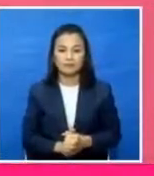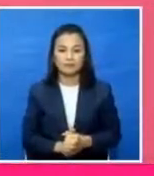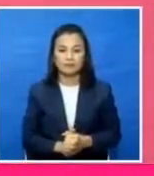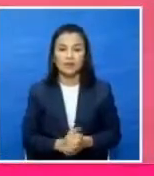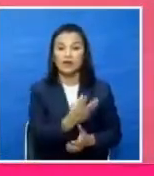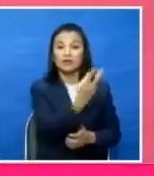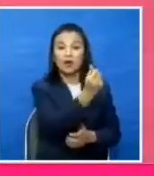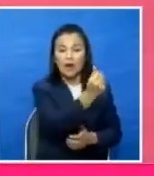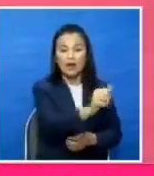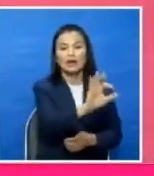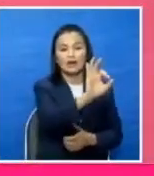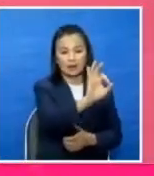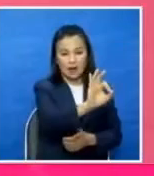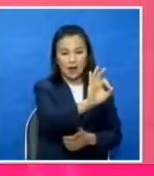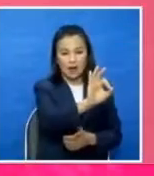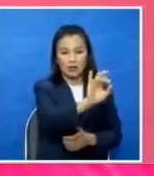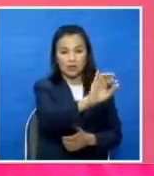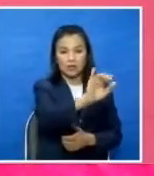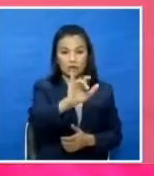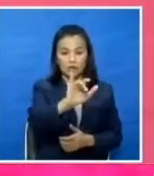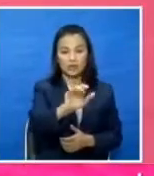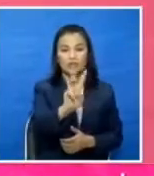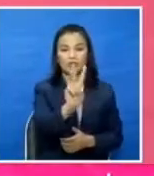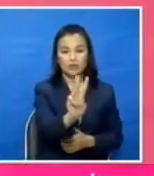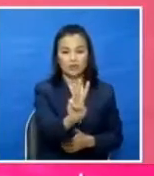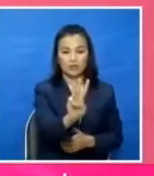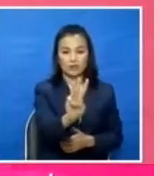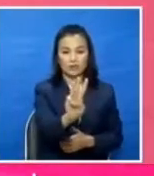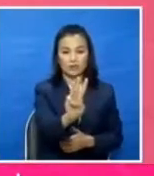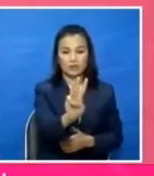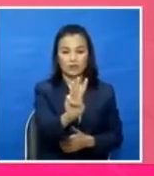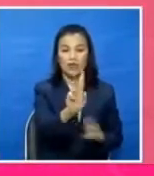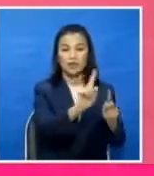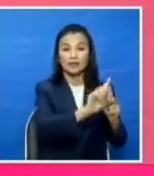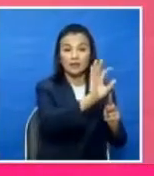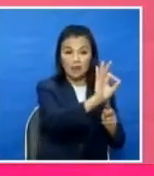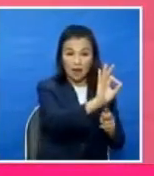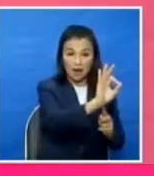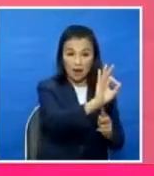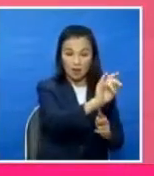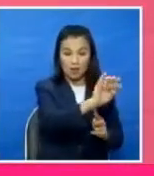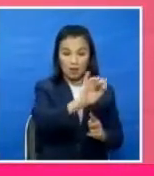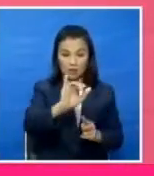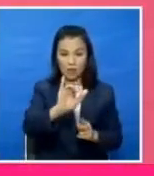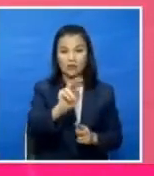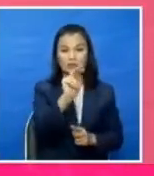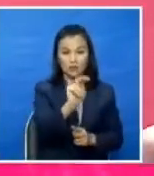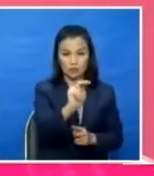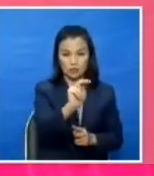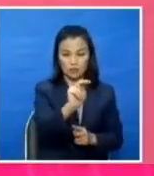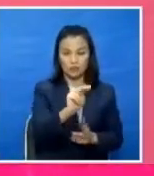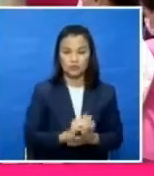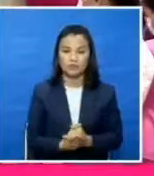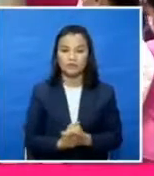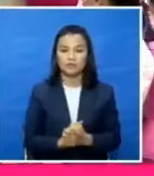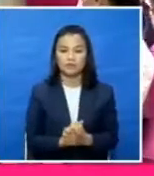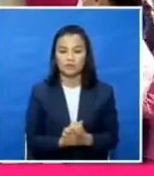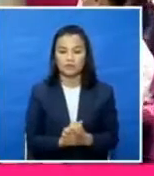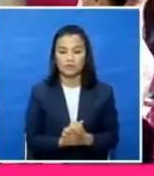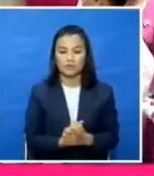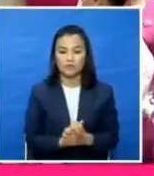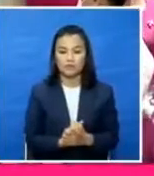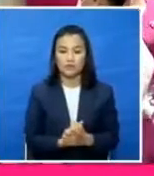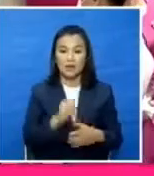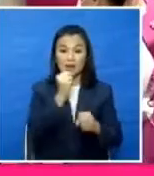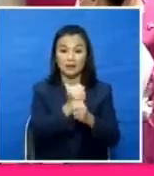ได้งวดที่9หมวดอักษร W งวดที่9หมวดอักษร W จะได้ทำการออก